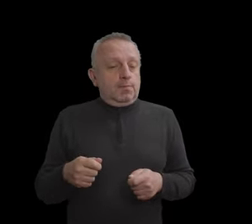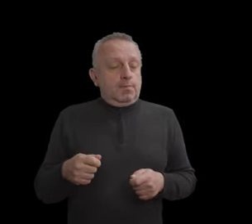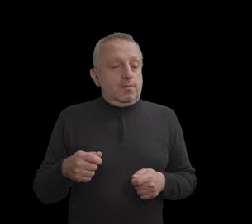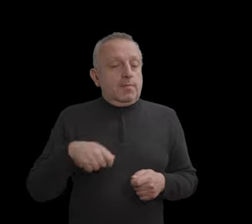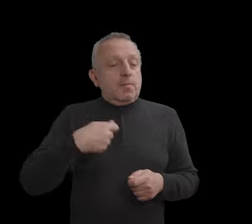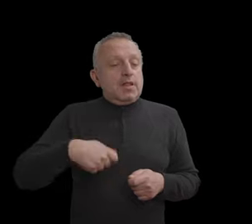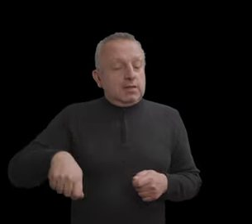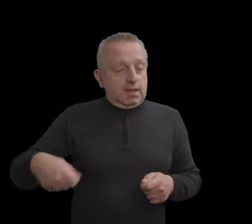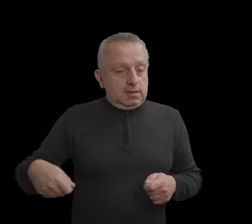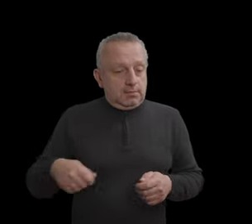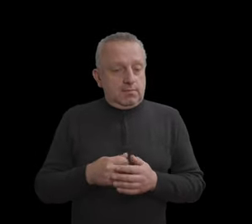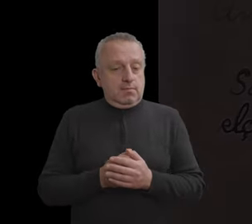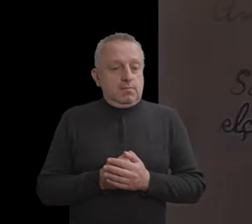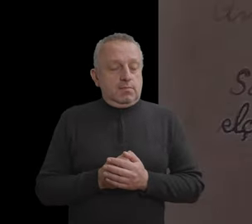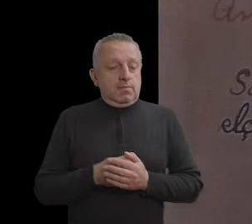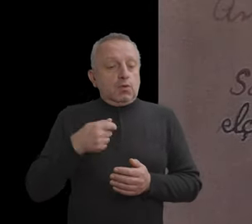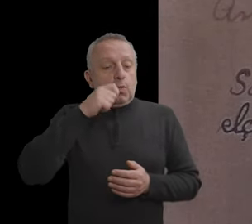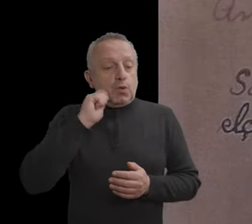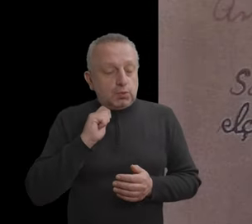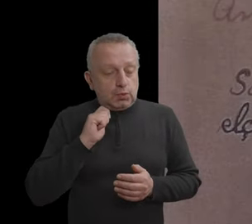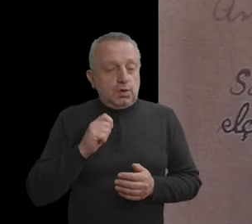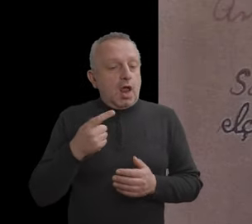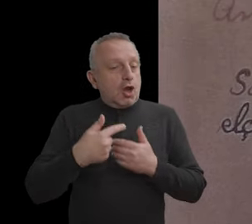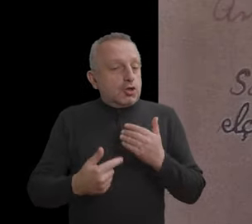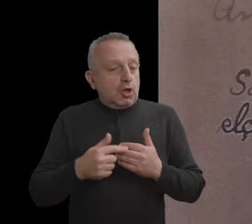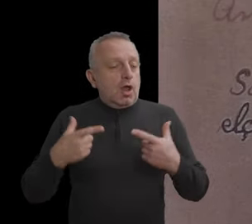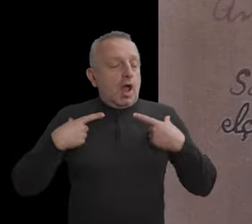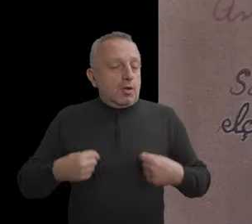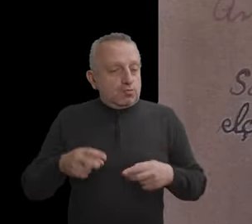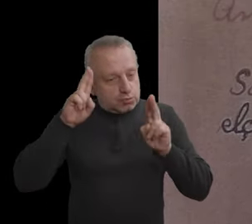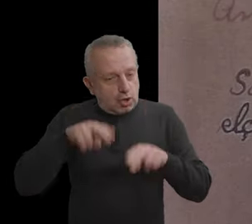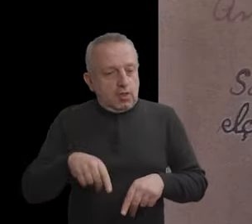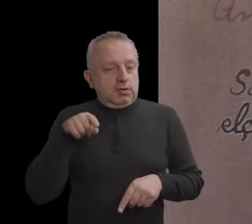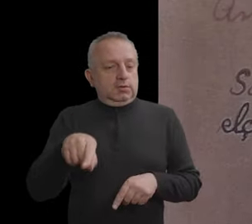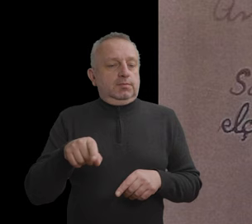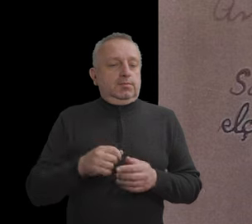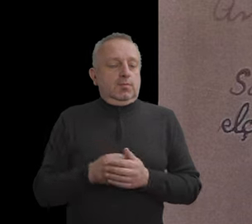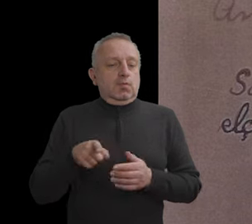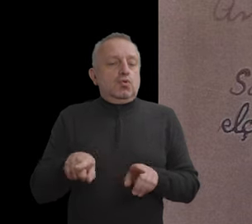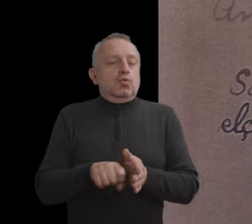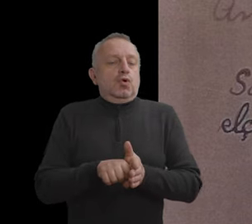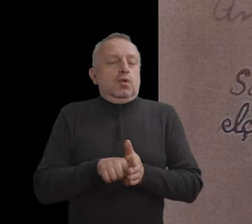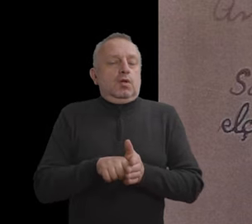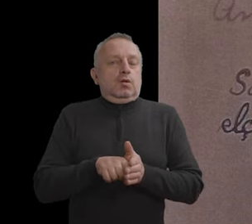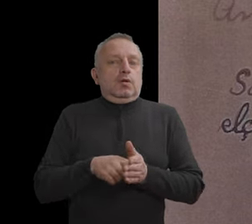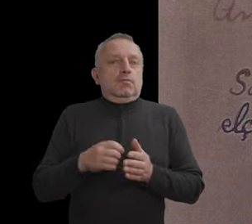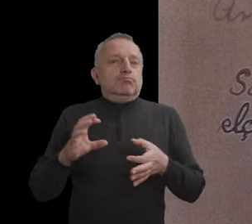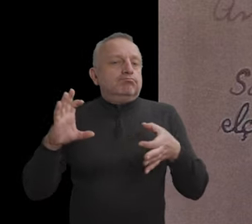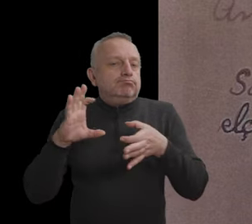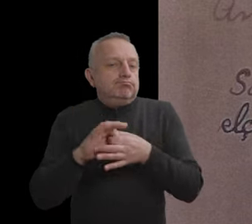Mustafem Kemalą Atatürkiem. Józef Piłsudski liczył na to, że Potocki przekona Atatürka do